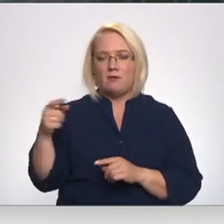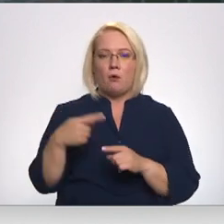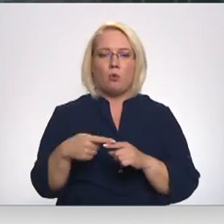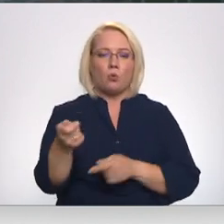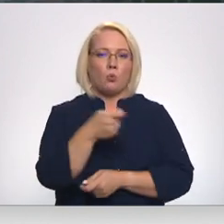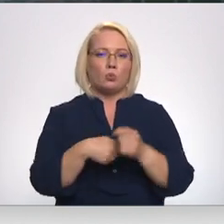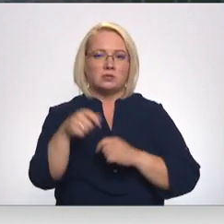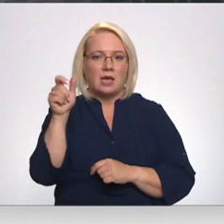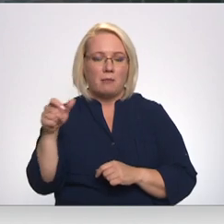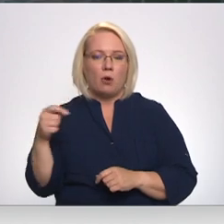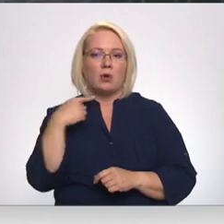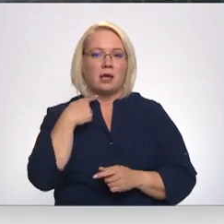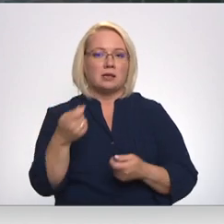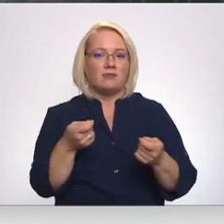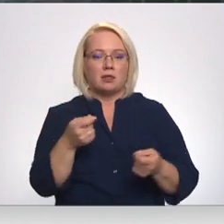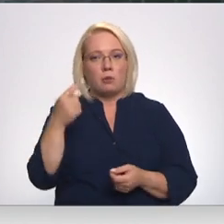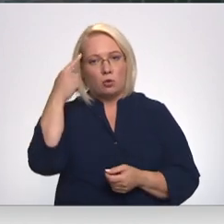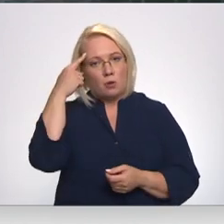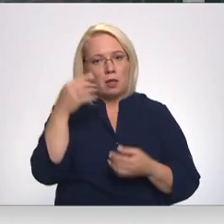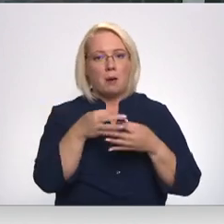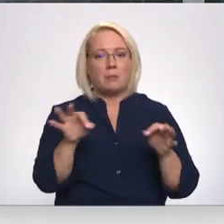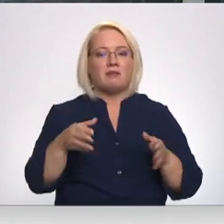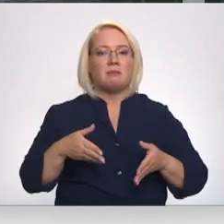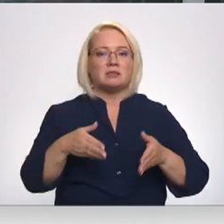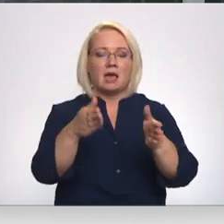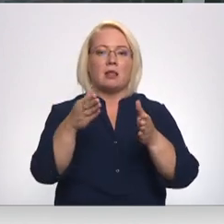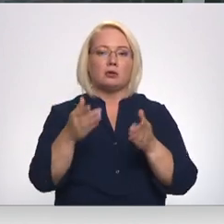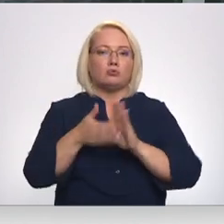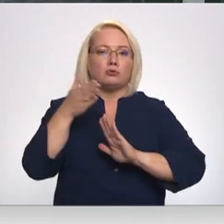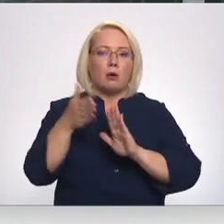uzņēmējus un arī Rīgas vadību domāt par šīs ielas uzlabošanu dažādos līmeņos.